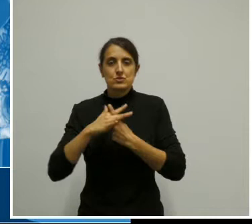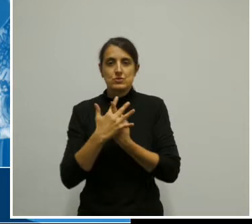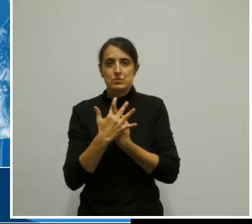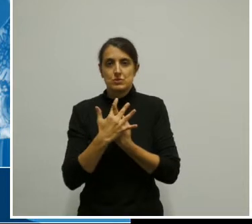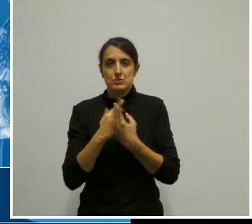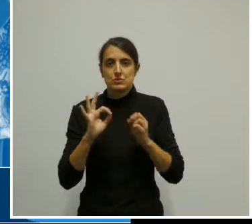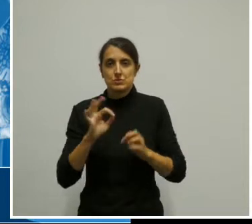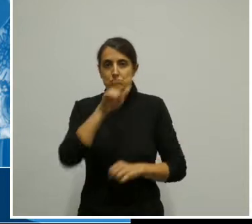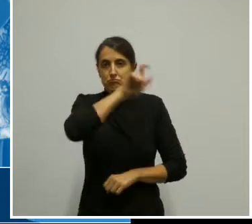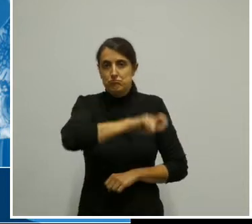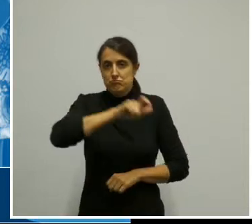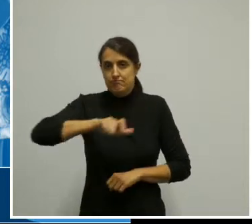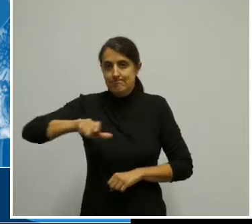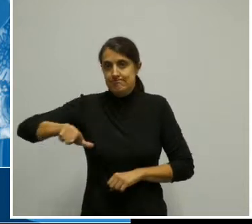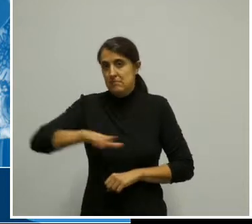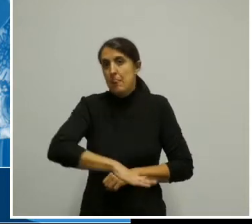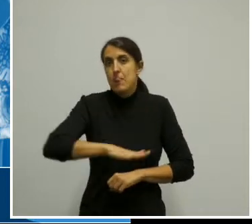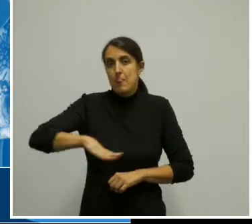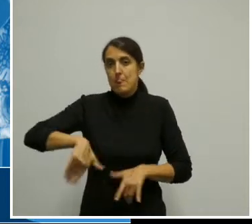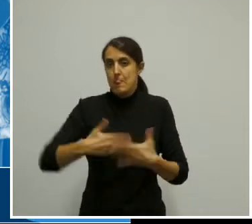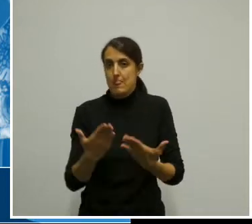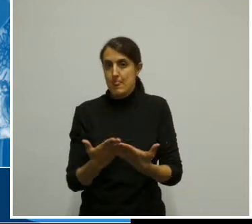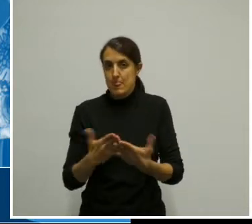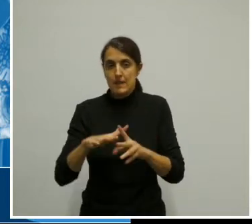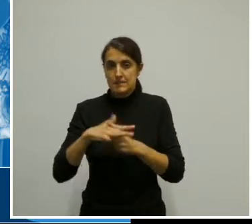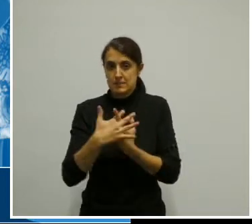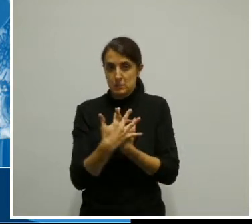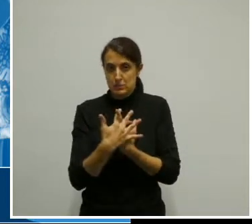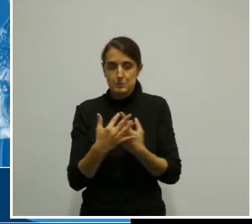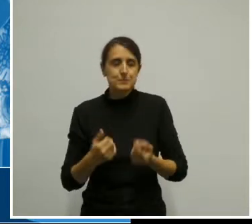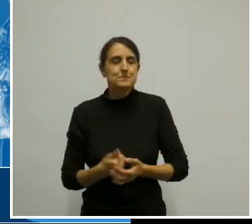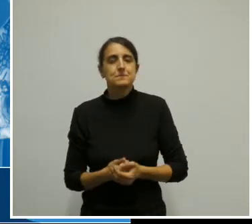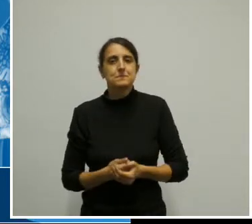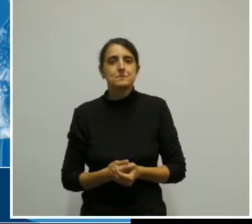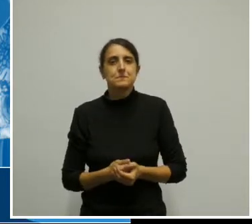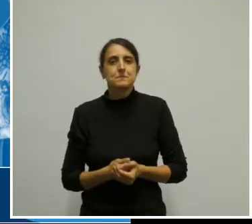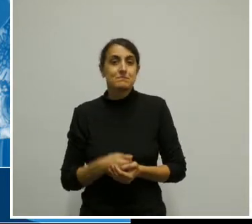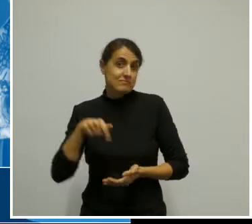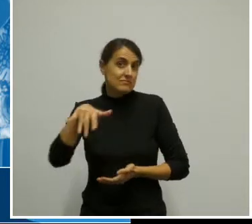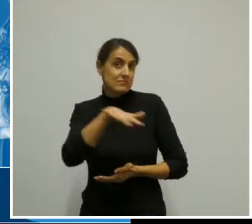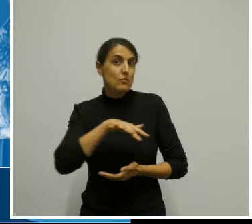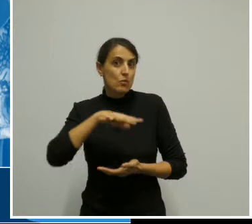escolar a Barcelona en general. Mireu